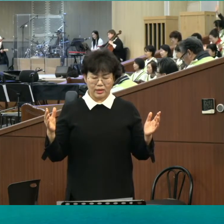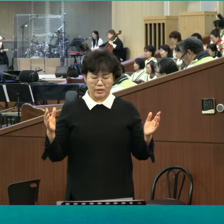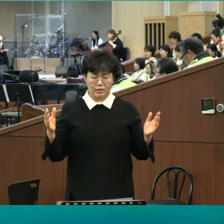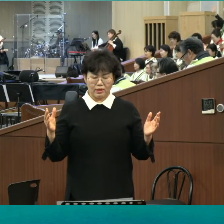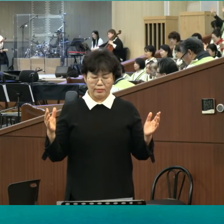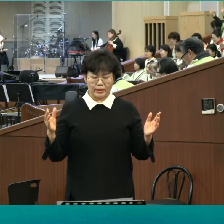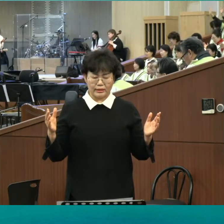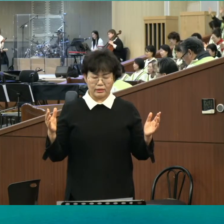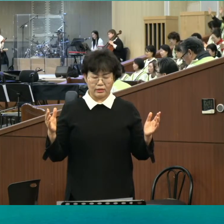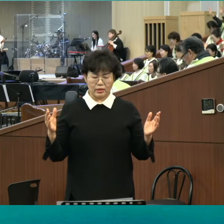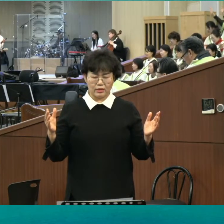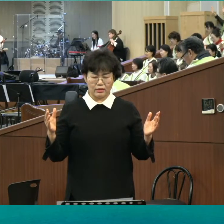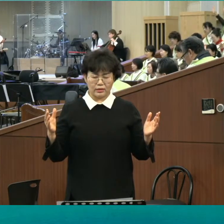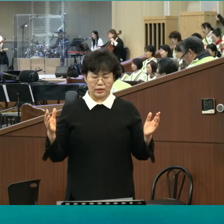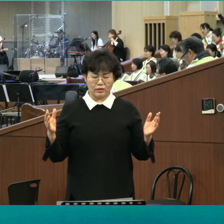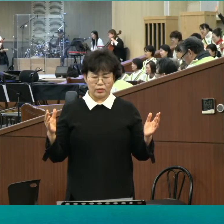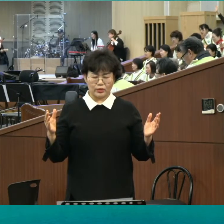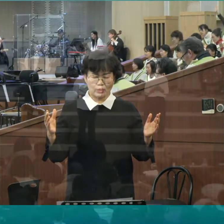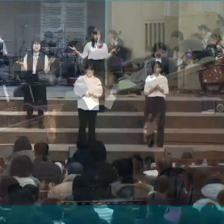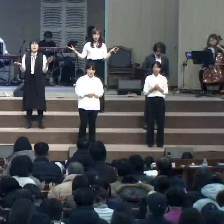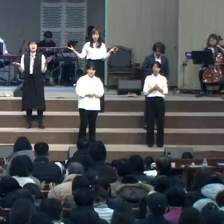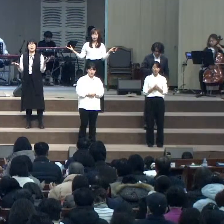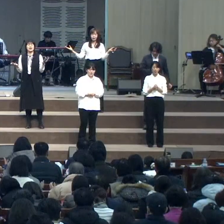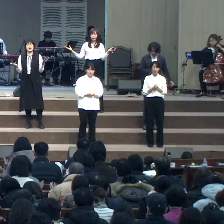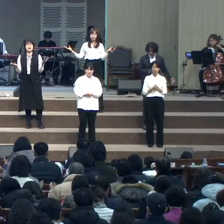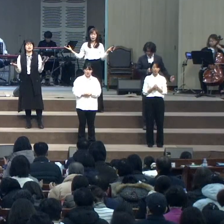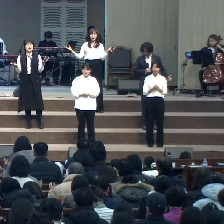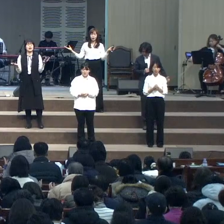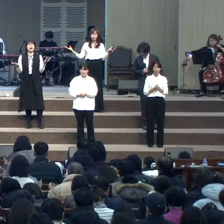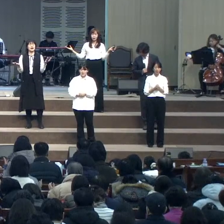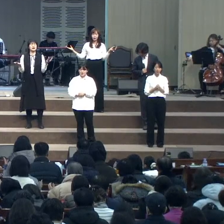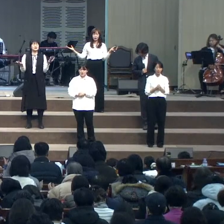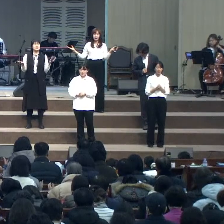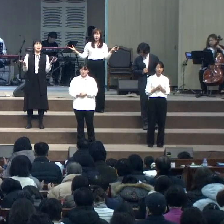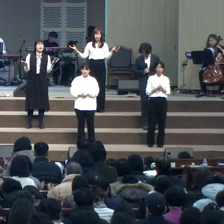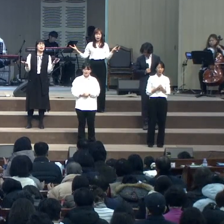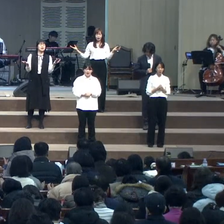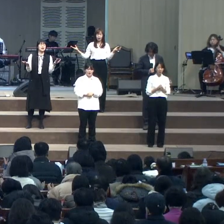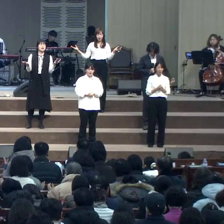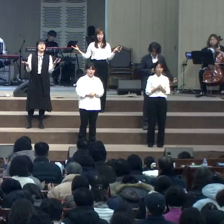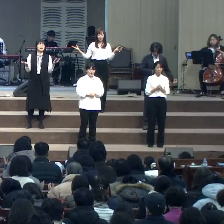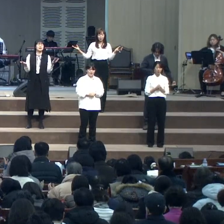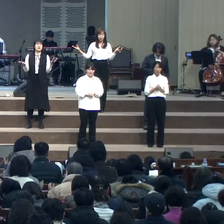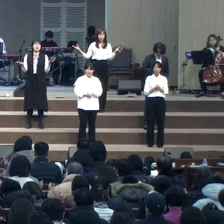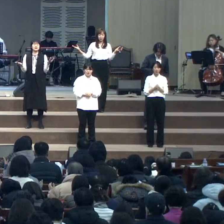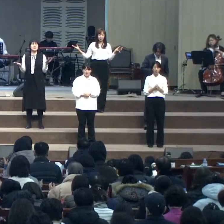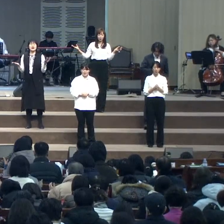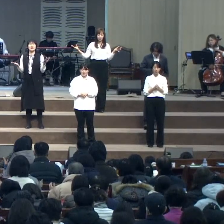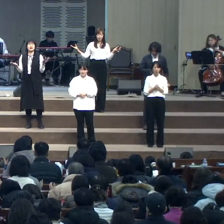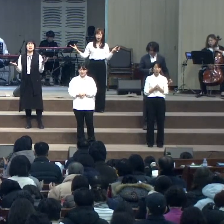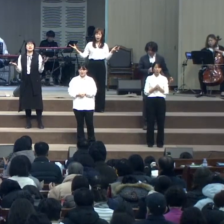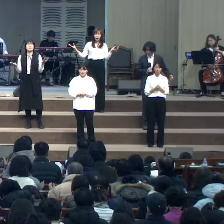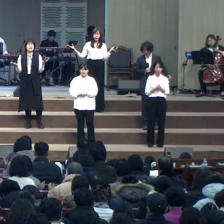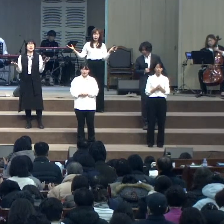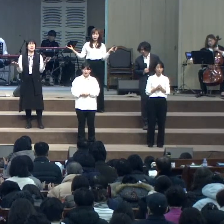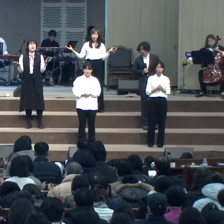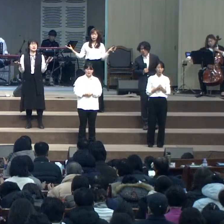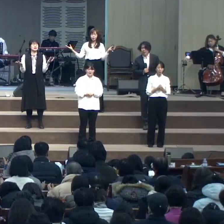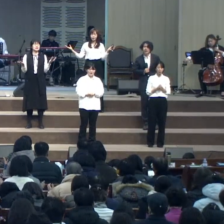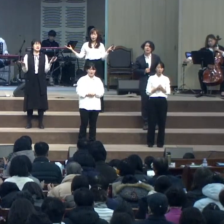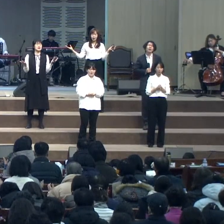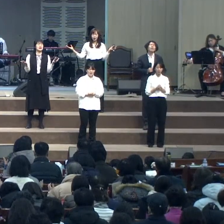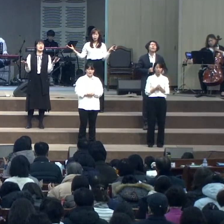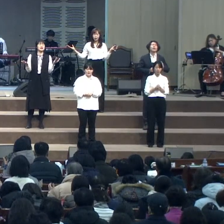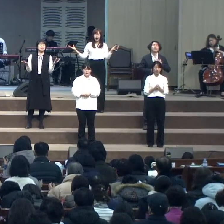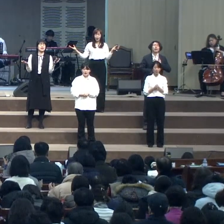주의 은혜를 사모하게 하시니 주님 감사를 드리나이다. 하나님 우리 심령마다 성령이여